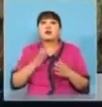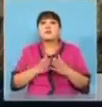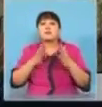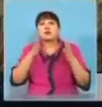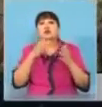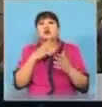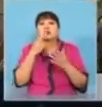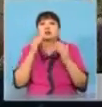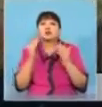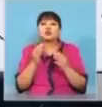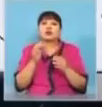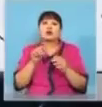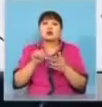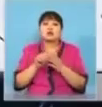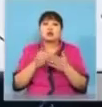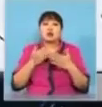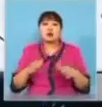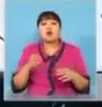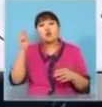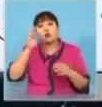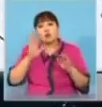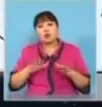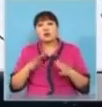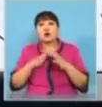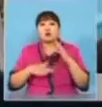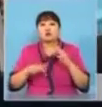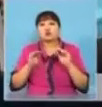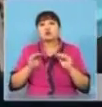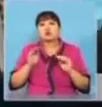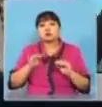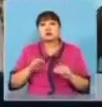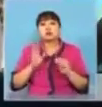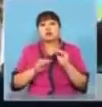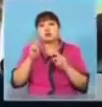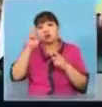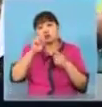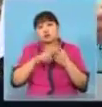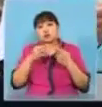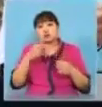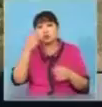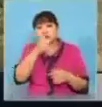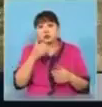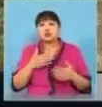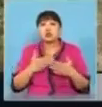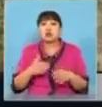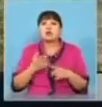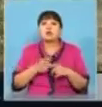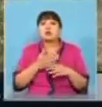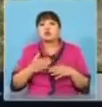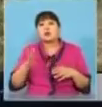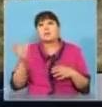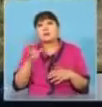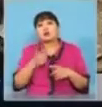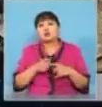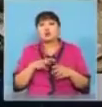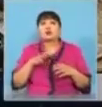шағын үлгісінің ашылу салтанатына қатысты. Оқу ордасының ауласына орнатылған монумент ел тәуелсіздігінің 25 жылдығы аясында ашылды. Бұдан кейін барлығы